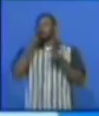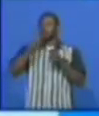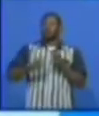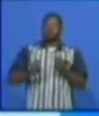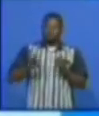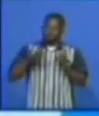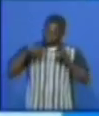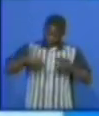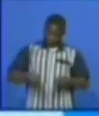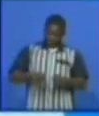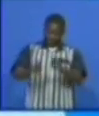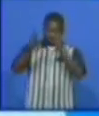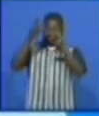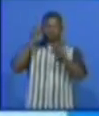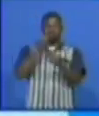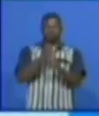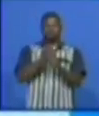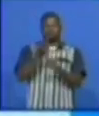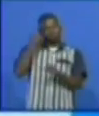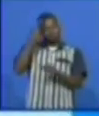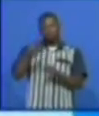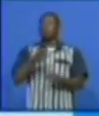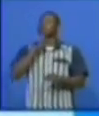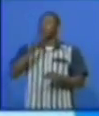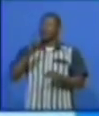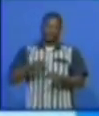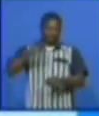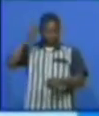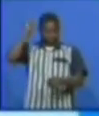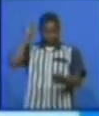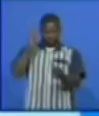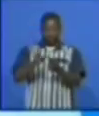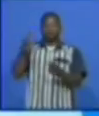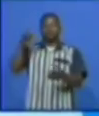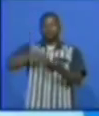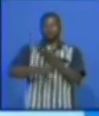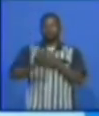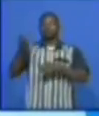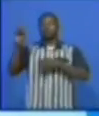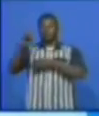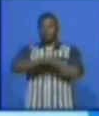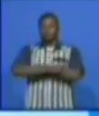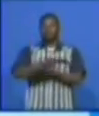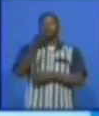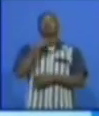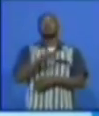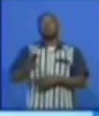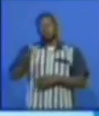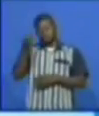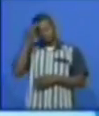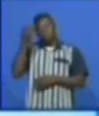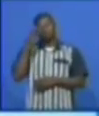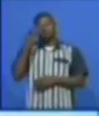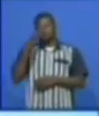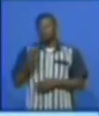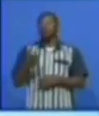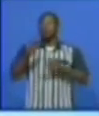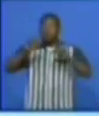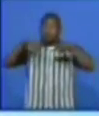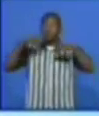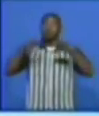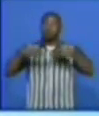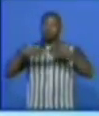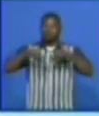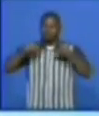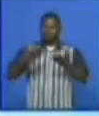la cadence pour être dans les temps. Le ministre de l'administration territoriale constate sur le terrain l'état d'avancement des travaux de